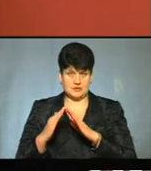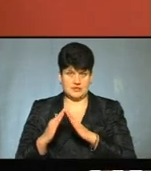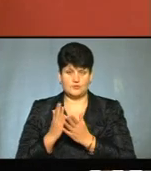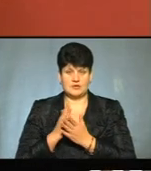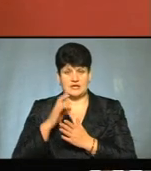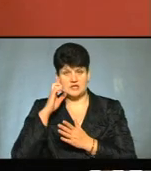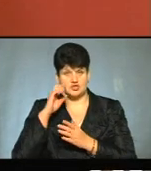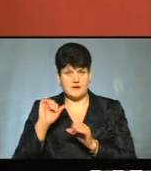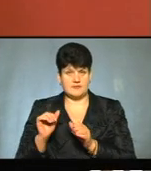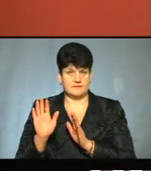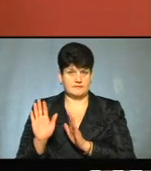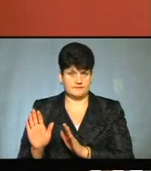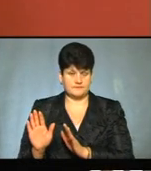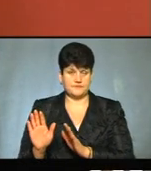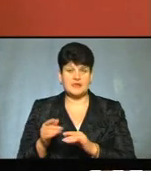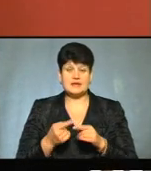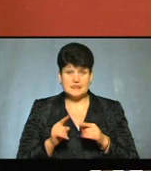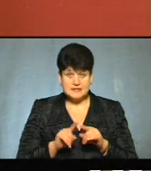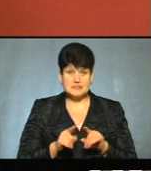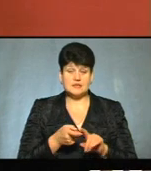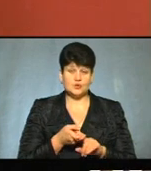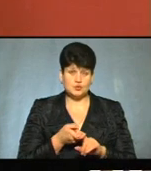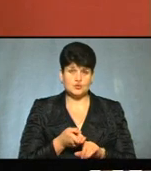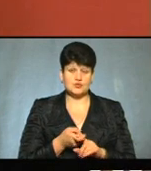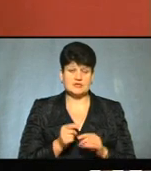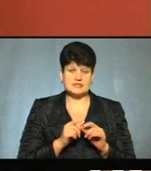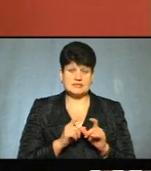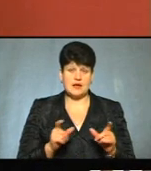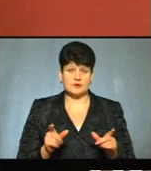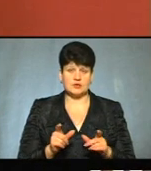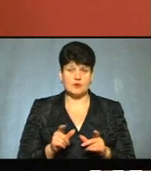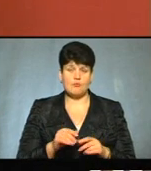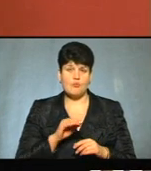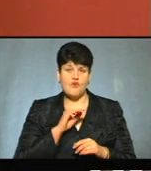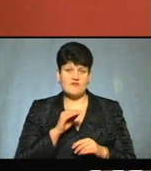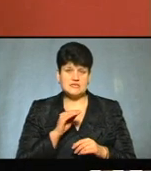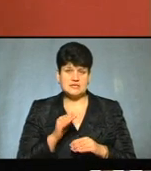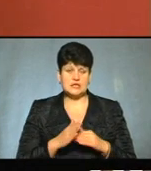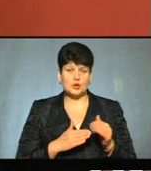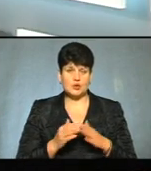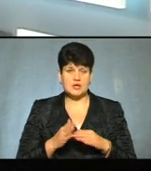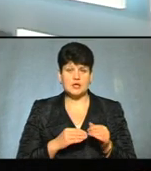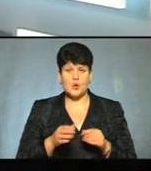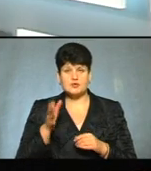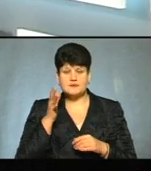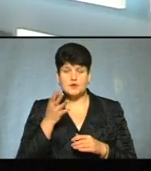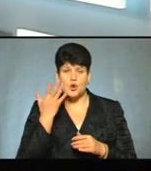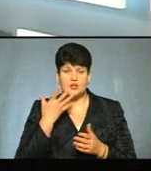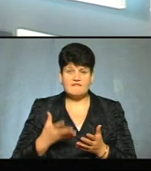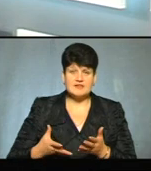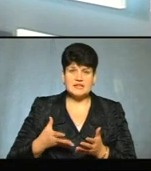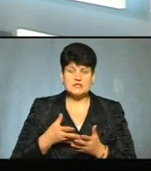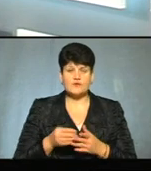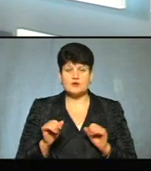будівля знаходиться у державній формі власності. Це саме стосується і закладів професійної освіти, коли фінансування